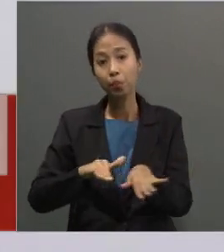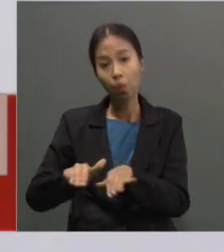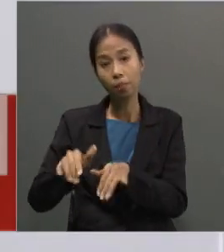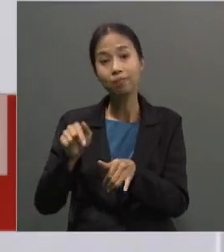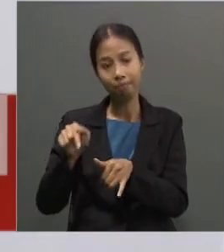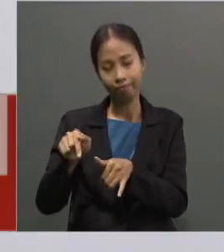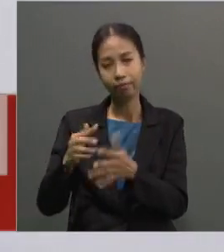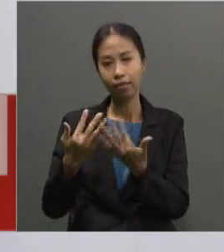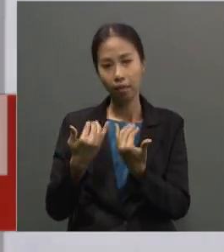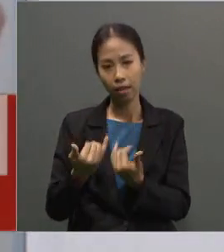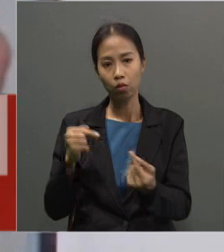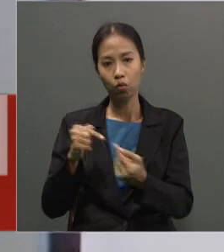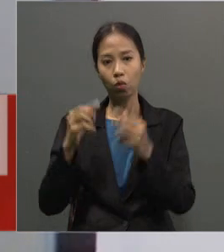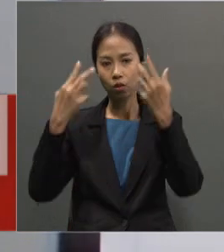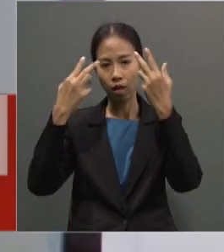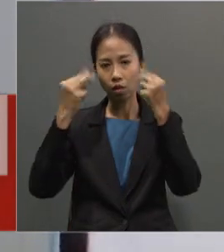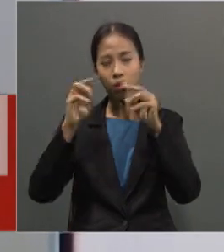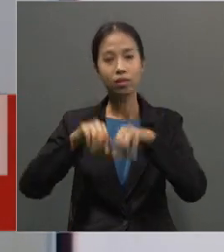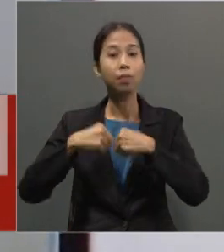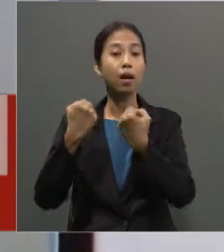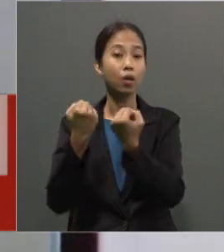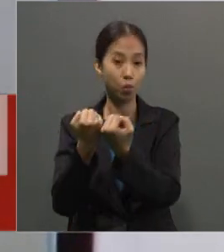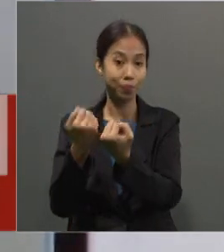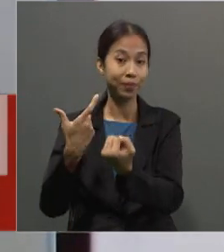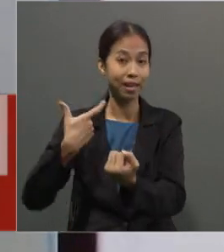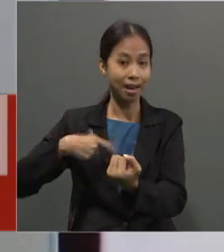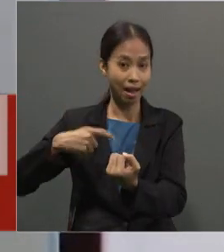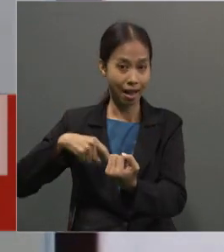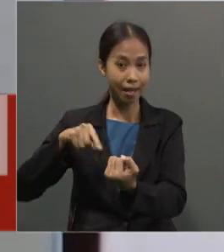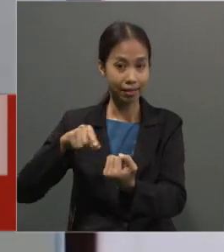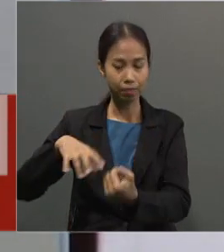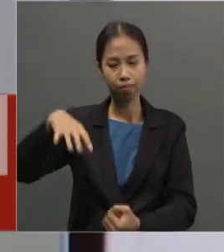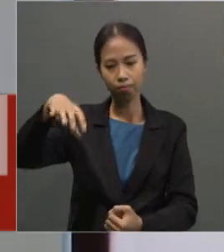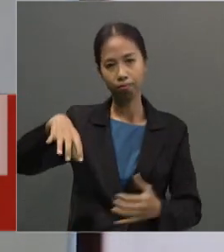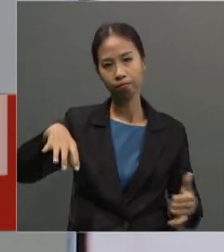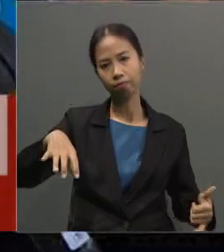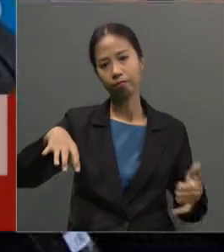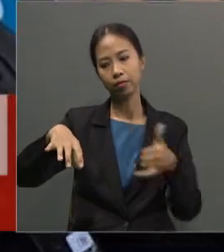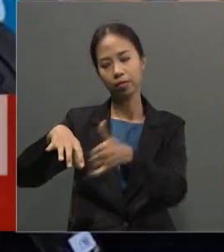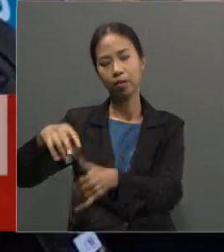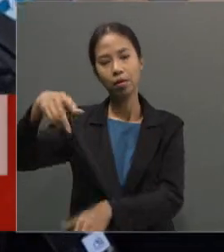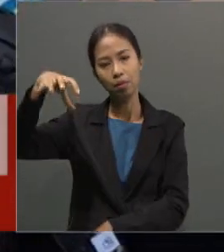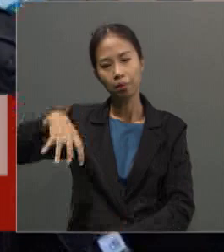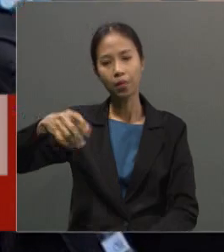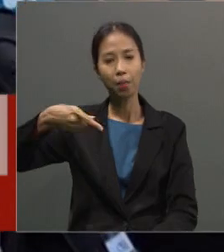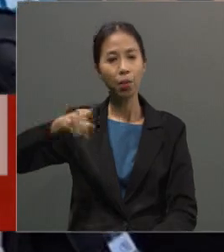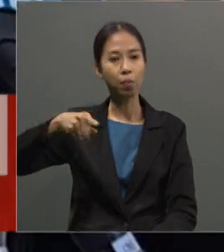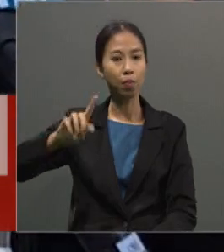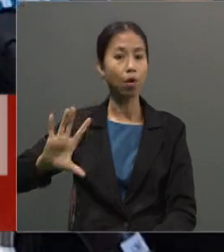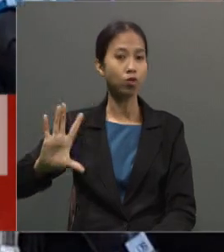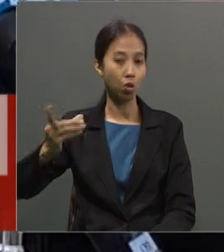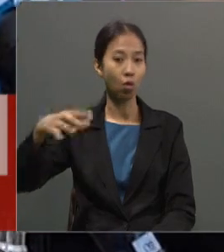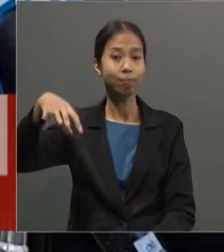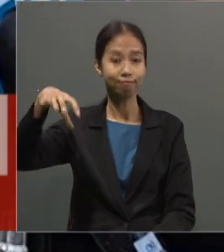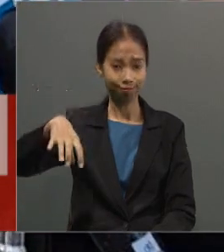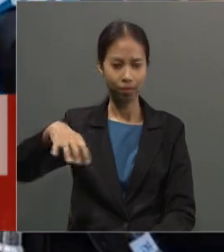พันธ์นายกสมาคมพนักงานสอบสวนและทนายความเดินทางไปที่สำนักงานคณะกรรมการป้องกันและปราบปรามการทุจริตแห่งชาติหรือปป